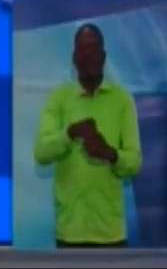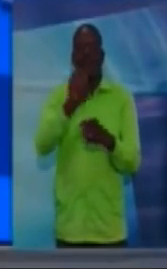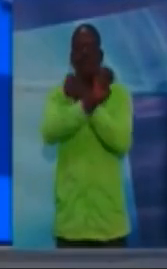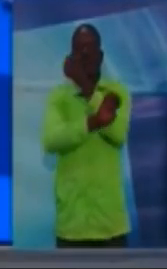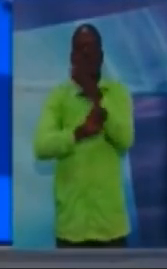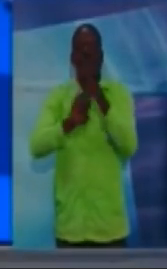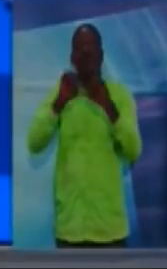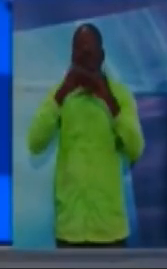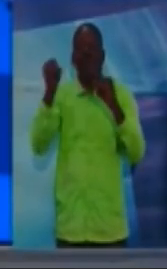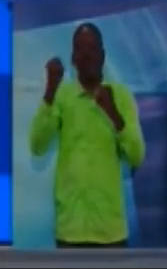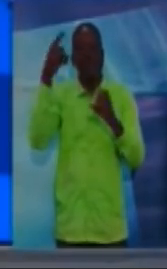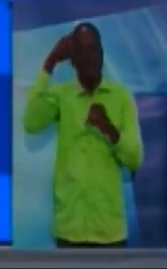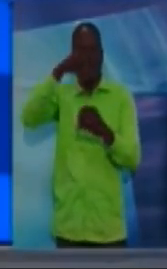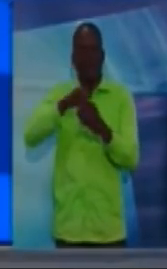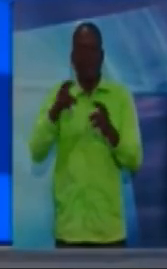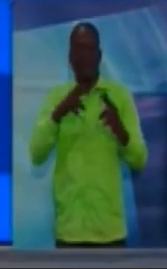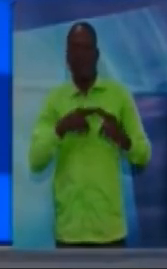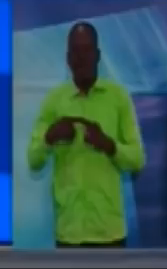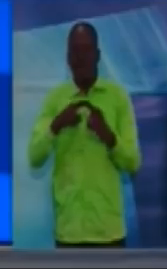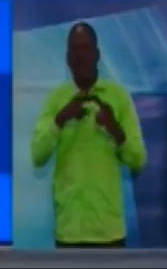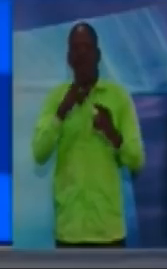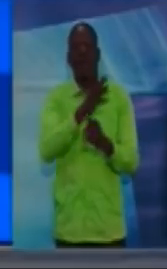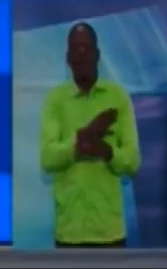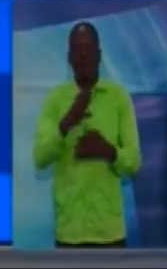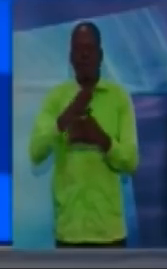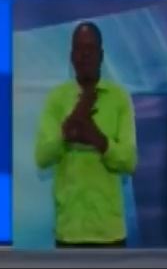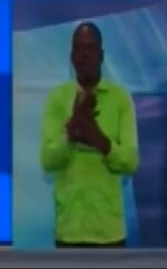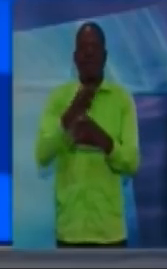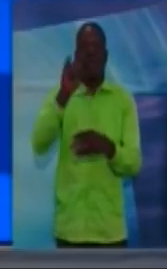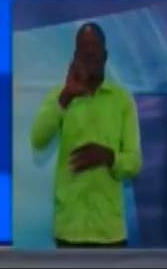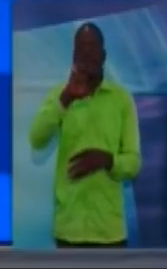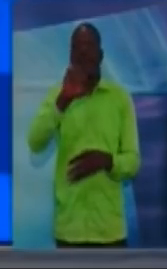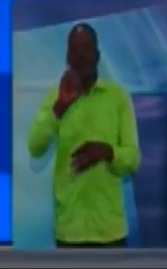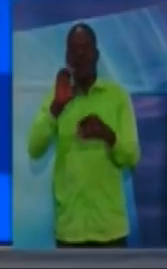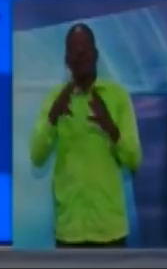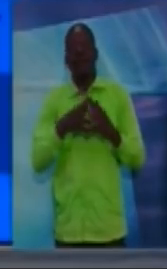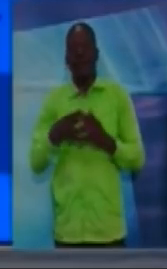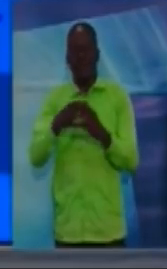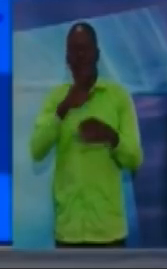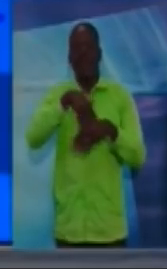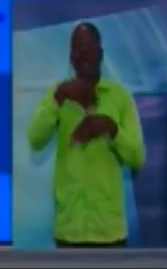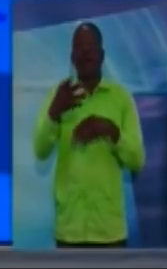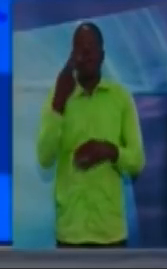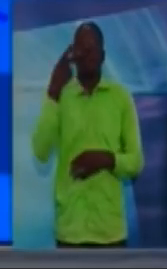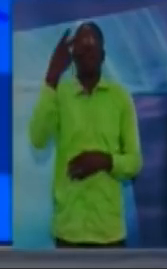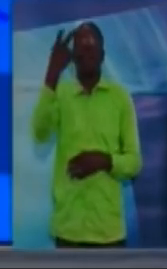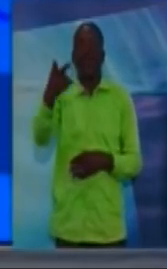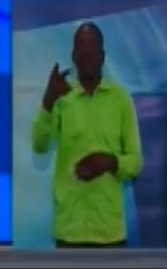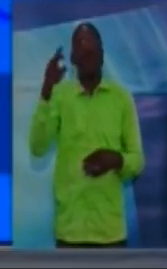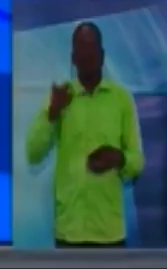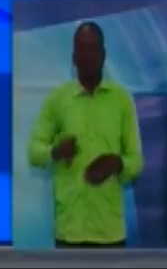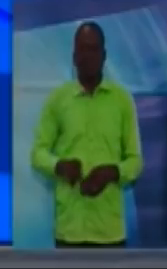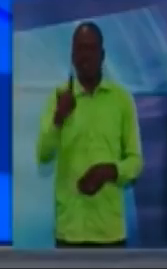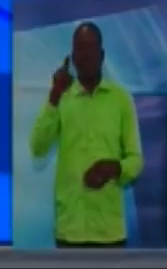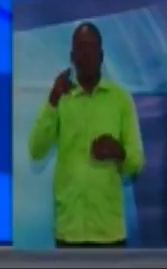Hors de chez nous, l'embrasement dans les relations entre les États-Unis et l'Iran est désormais redouté. Après avoir vu un de ses drones abattu